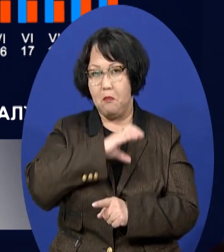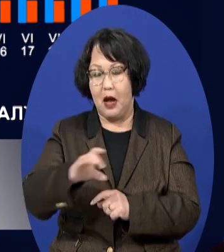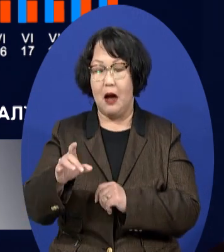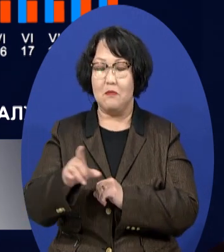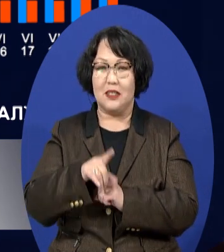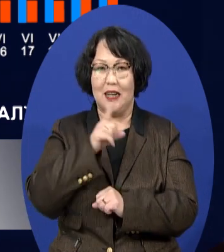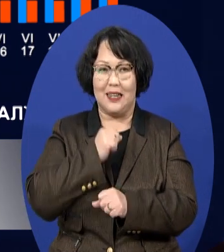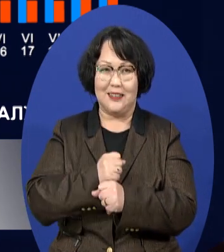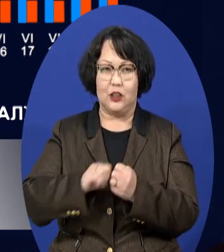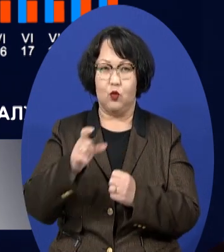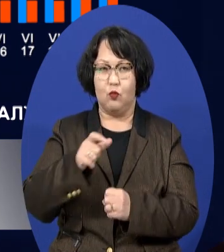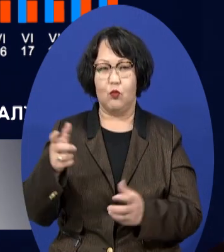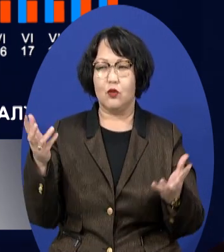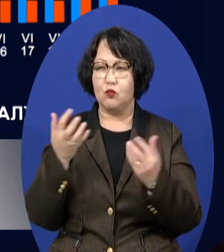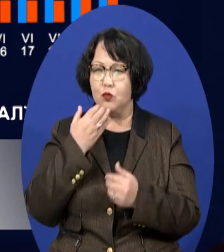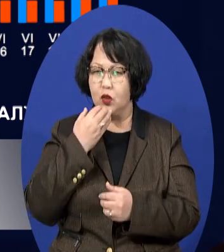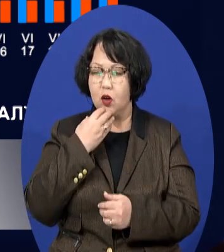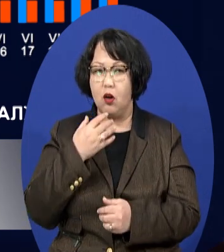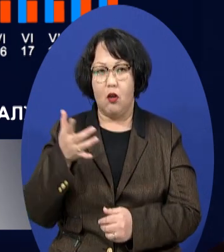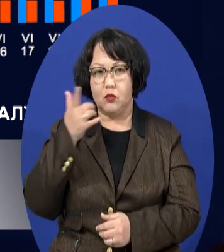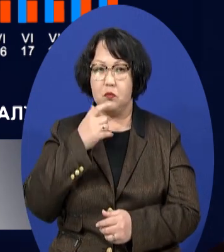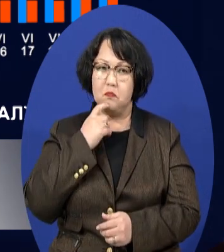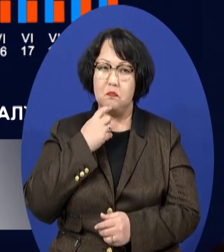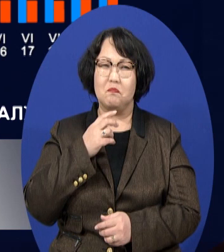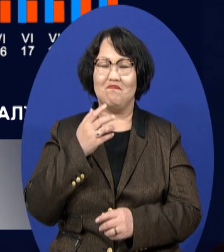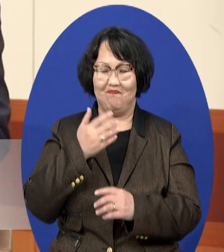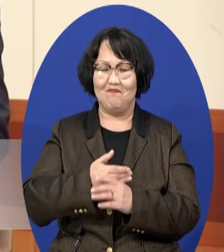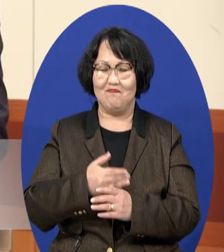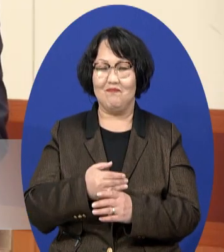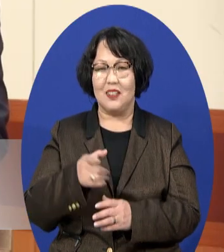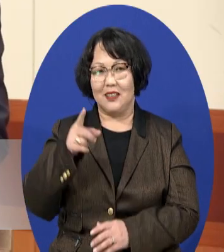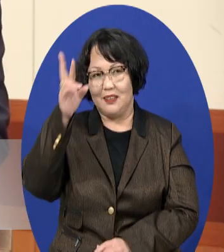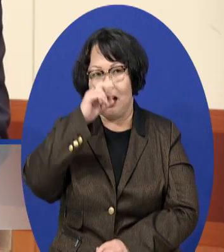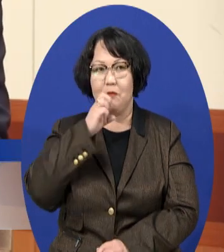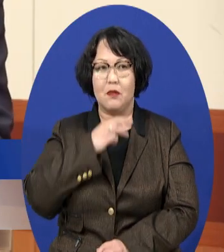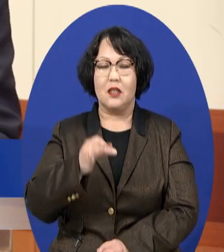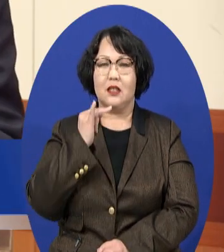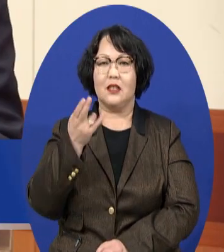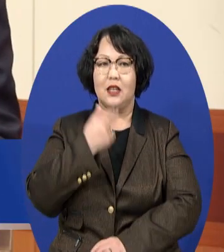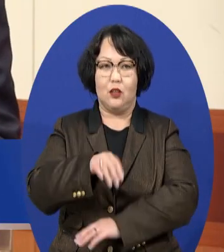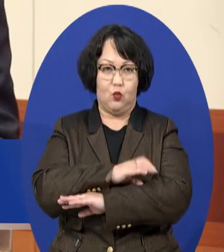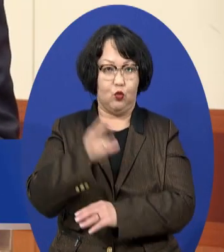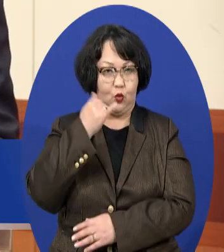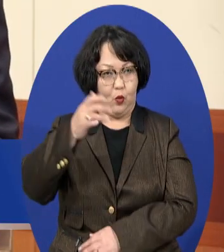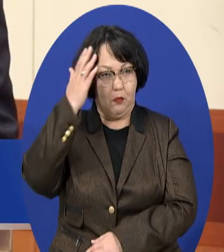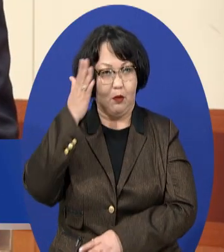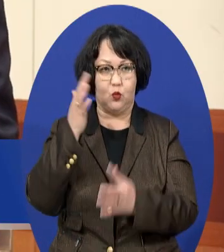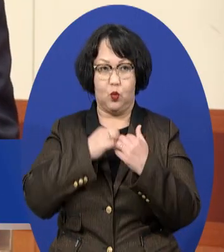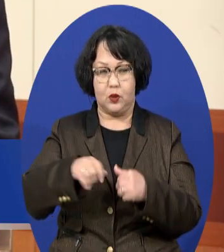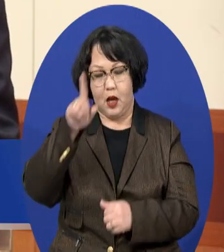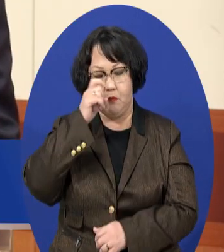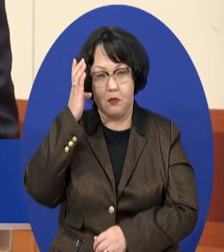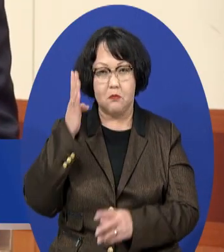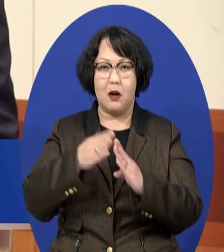хомсдол үүсч эхэлснийг эрүүл мэндийн яамнаас өнөөдөр мэдээлсэн юм а. Эхтэй сургуулийн дотор байрыг цохорлон эмчлэх байраар ашиглах, мөн